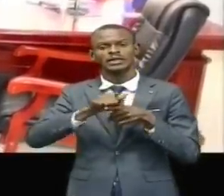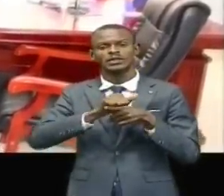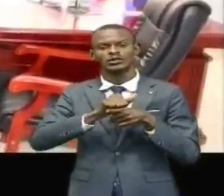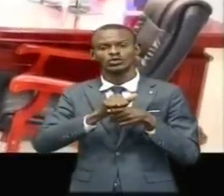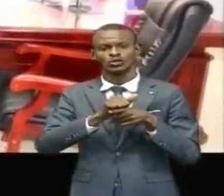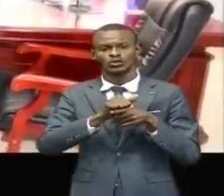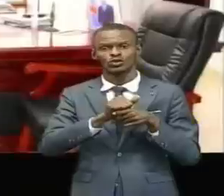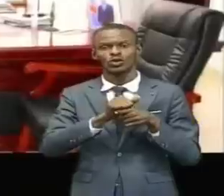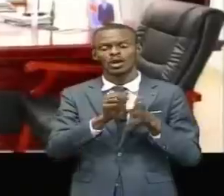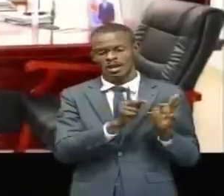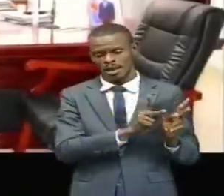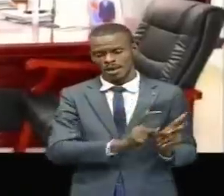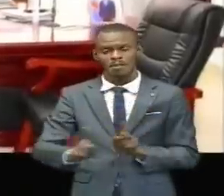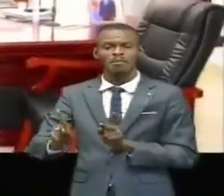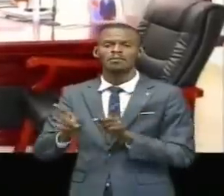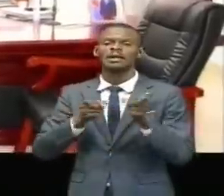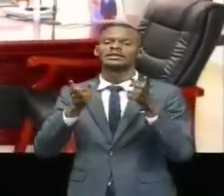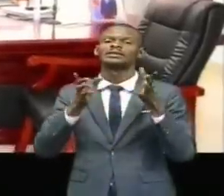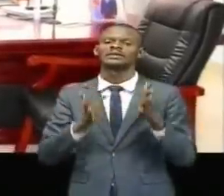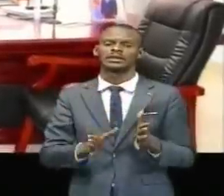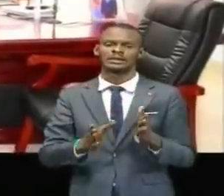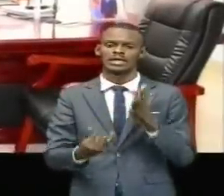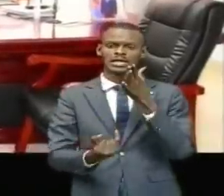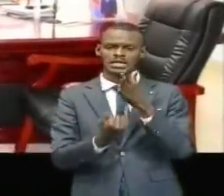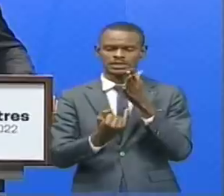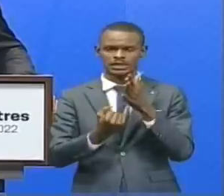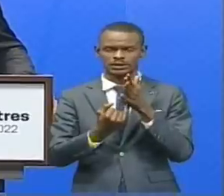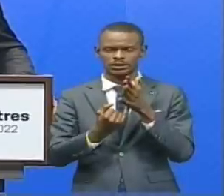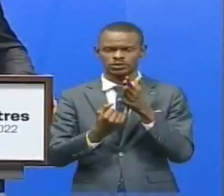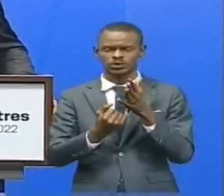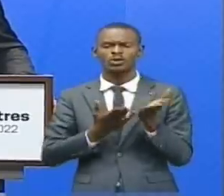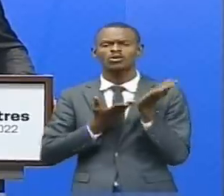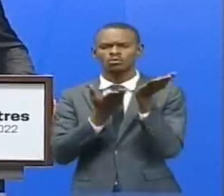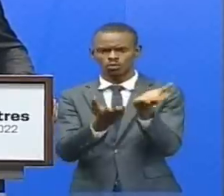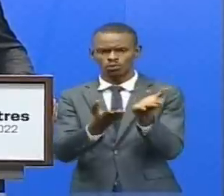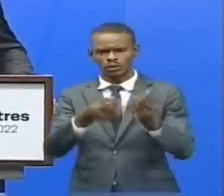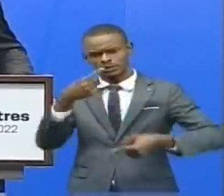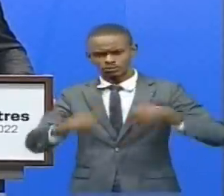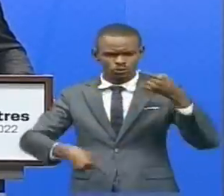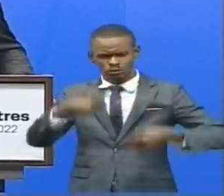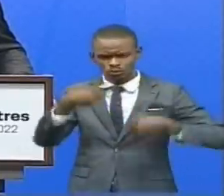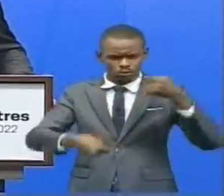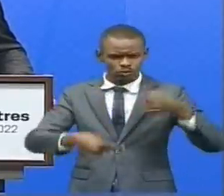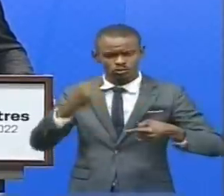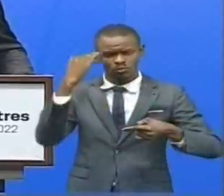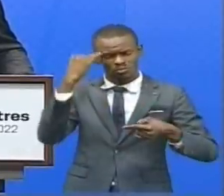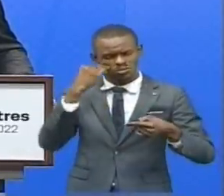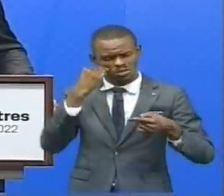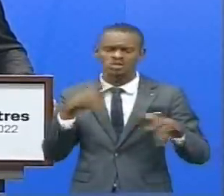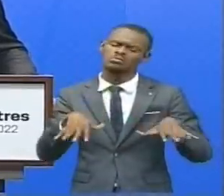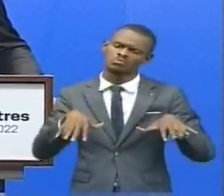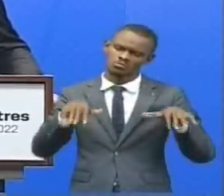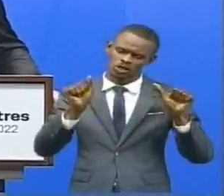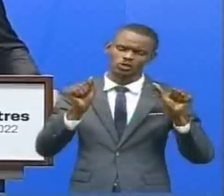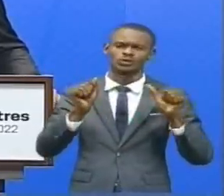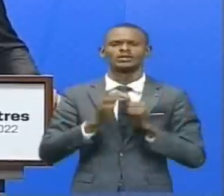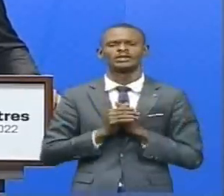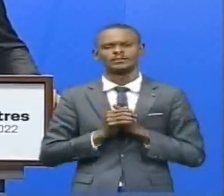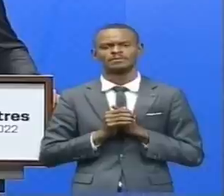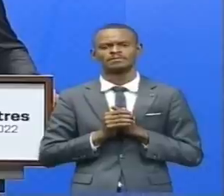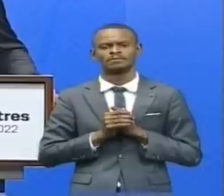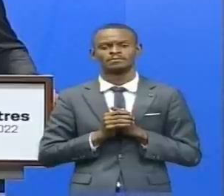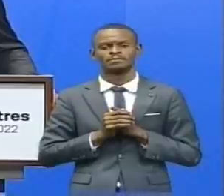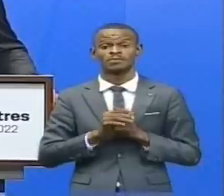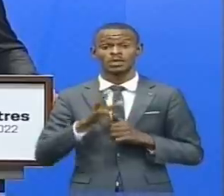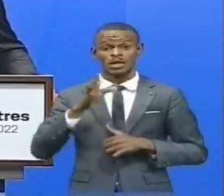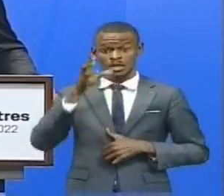République démocratique du Congo. Après débat et délibération, le Conseil a adopté ces dossiers.